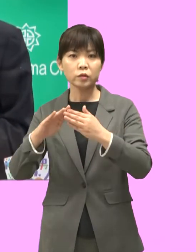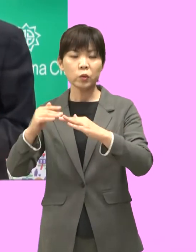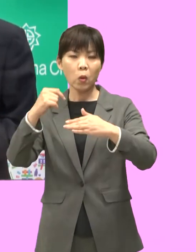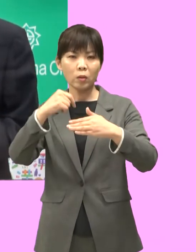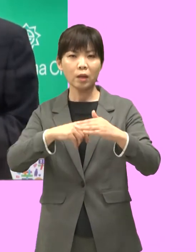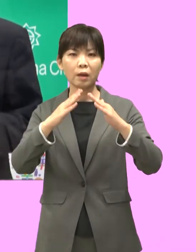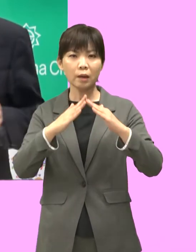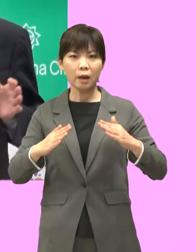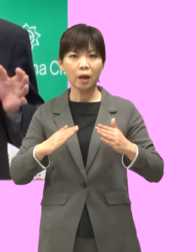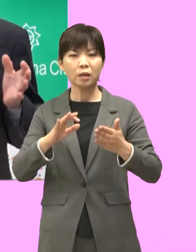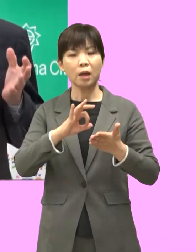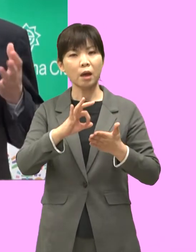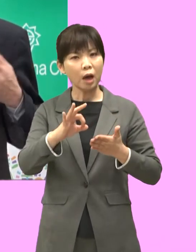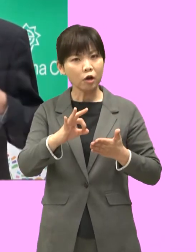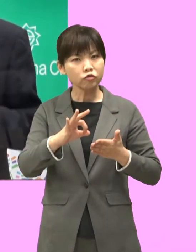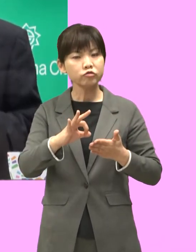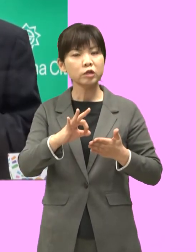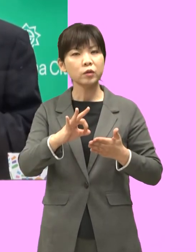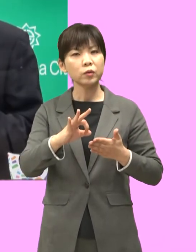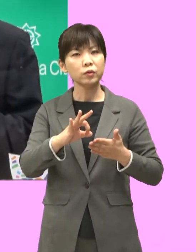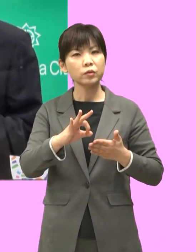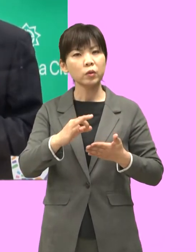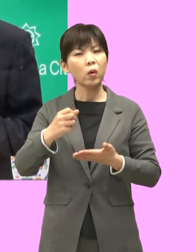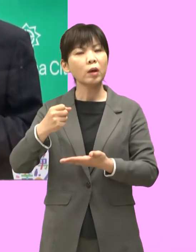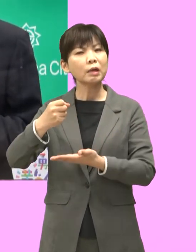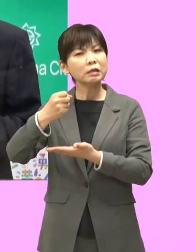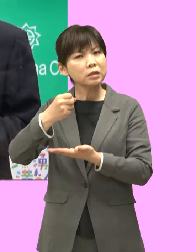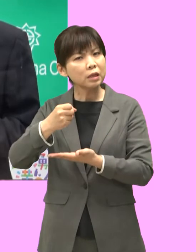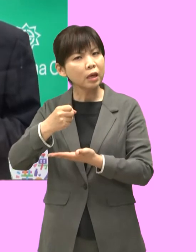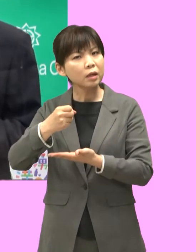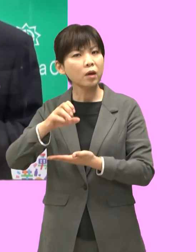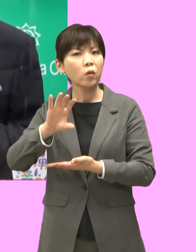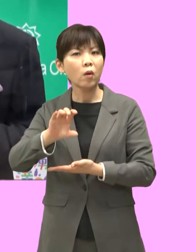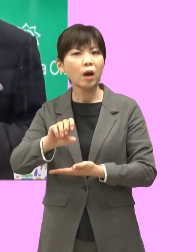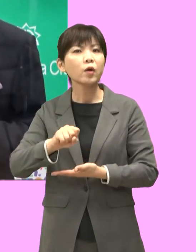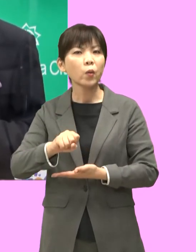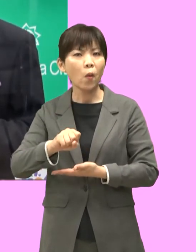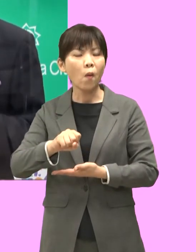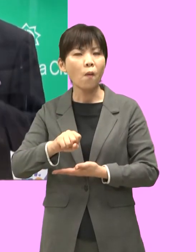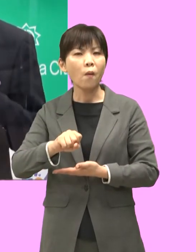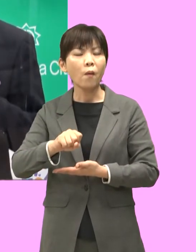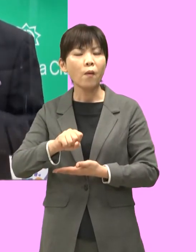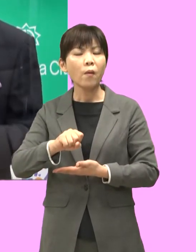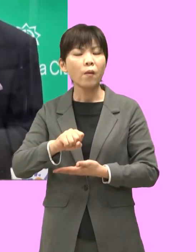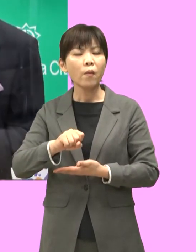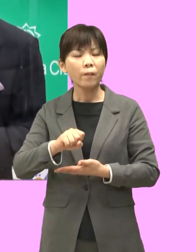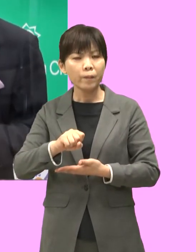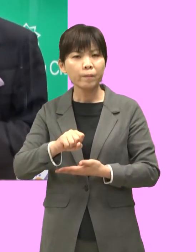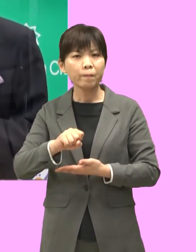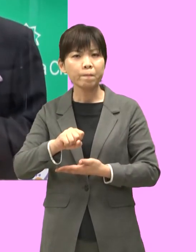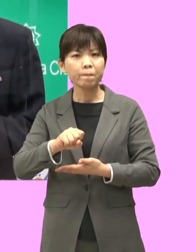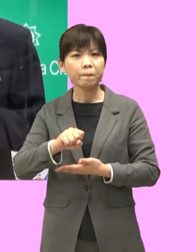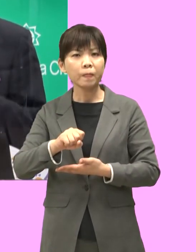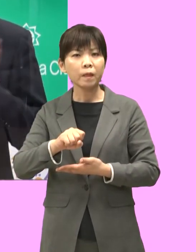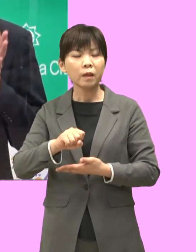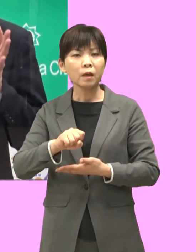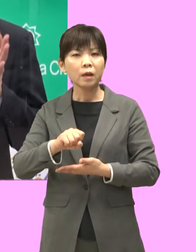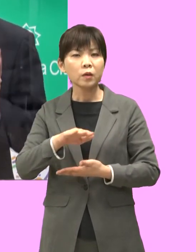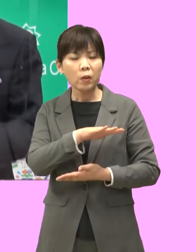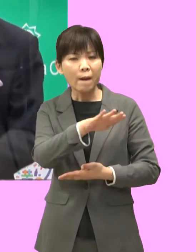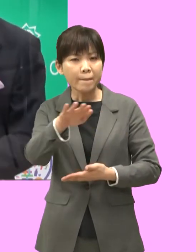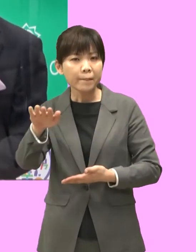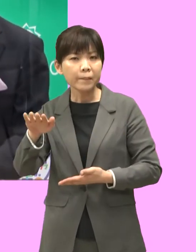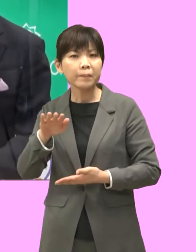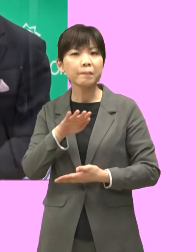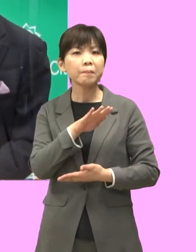となると、まあ財源の確保自体大変な面もあるし、あとは何よりもですね、町内会としての意思